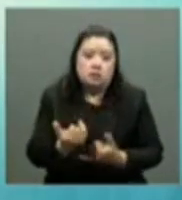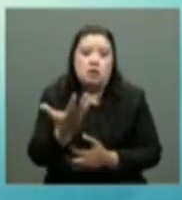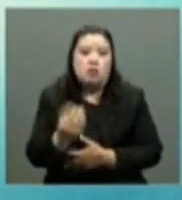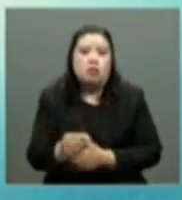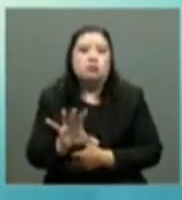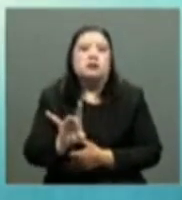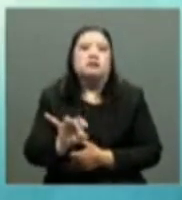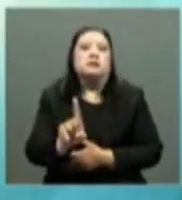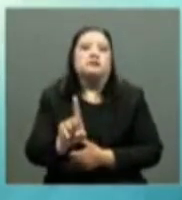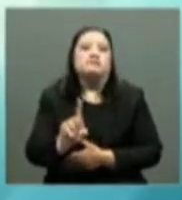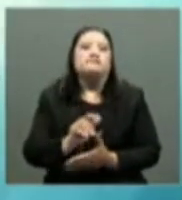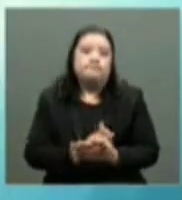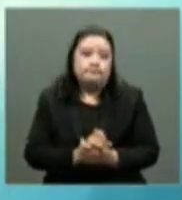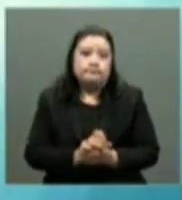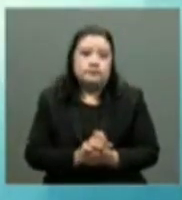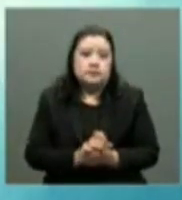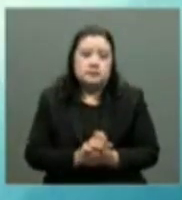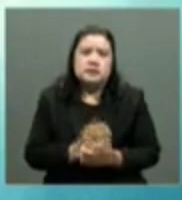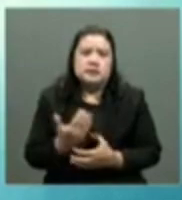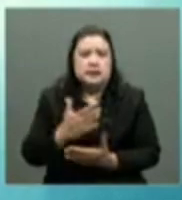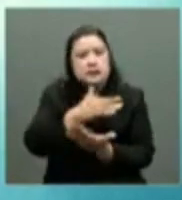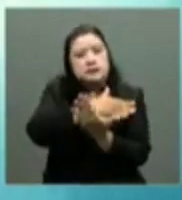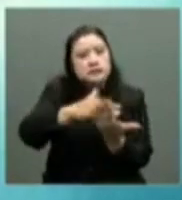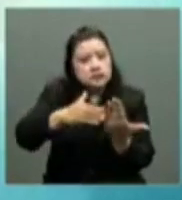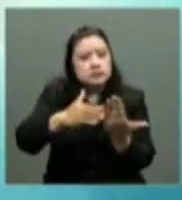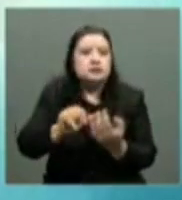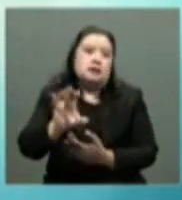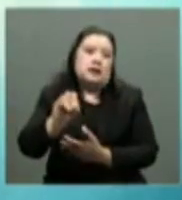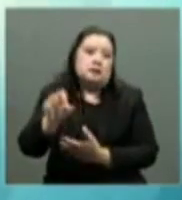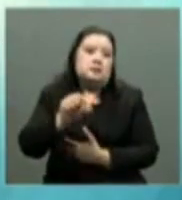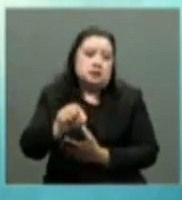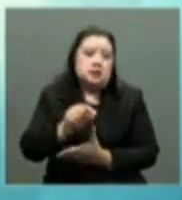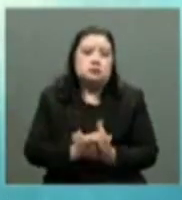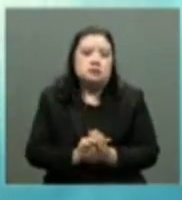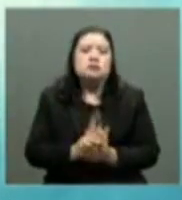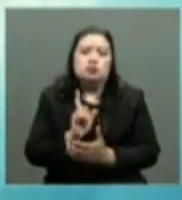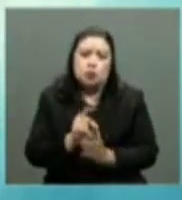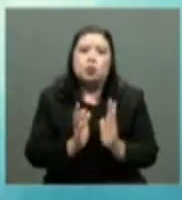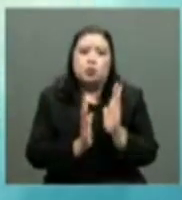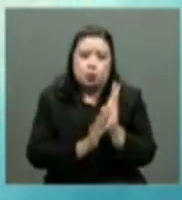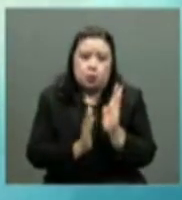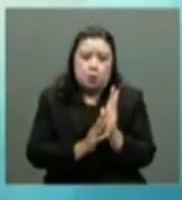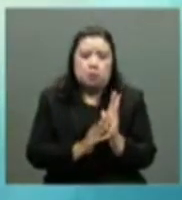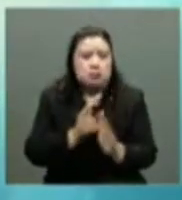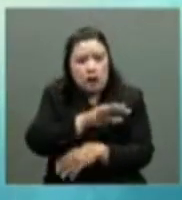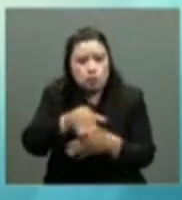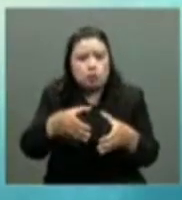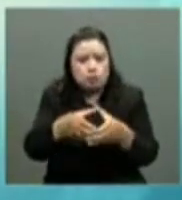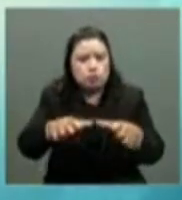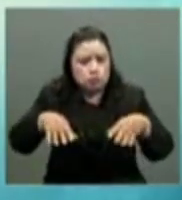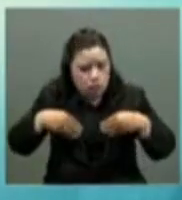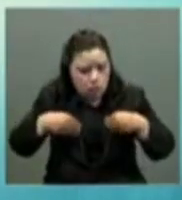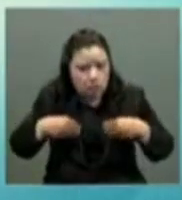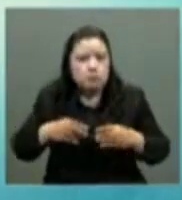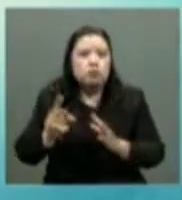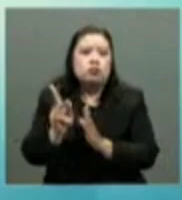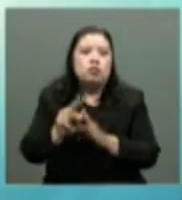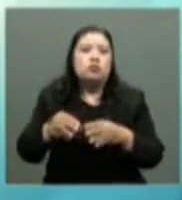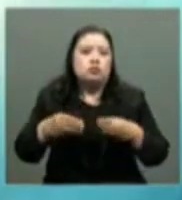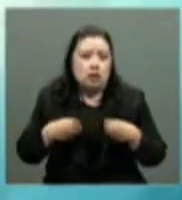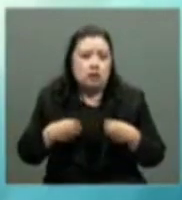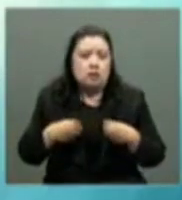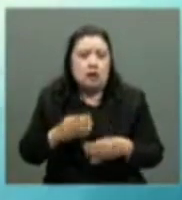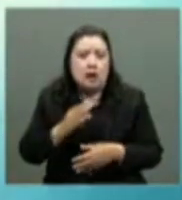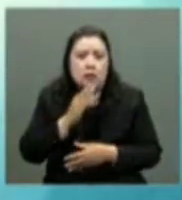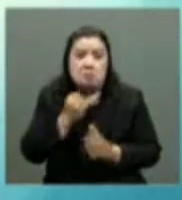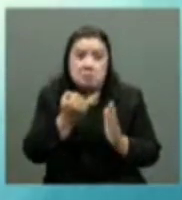81ลงมาเกือบครึ่งนึงเลยนะฮะแหมต้องปรบมือชมกับทุกท่านด้วยนะครับถ้าบอกว่าเป็นคนที่ท